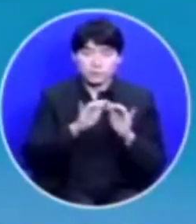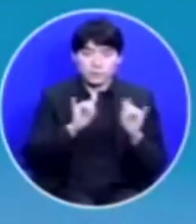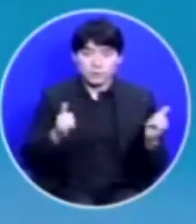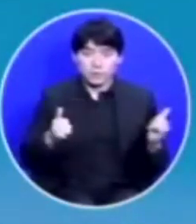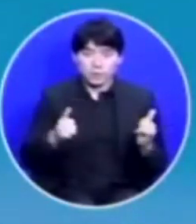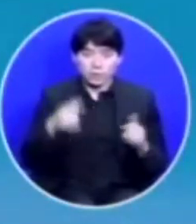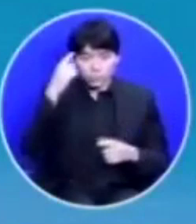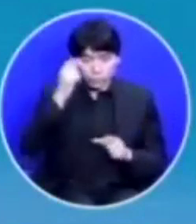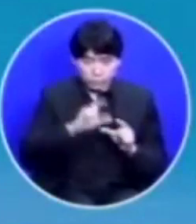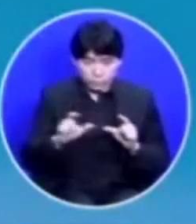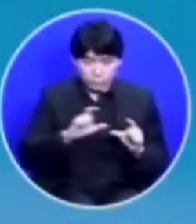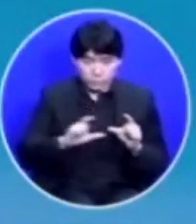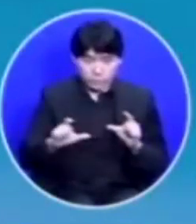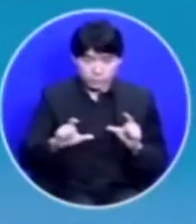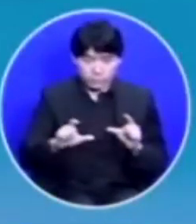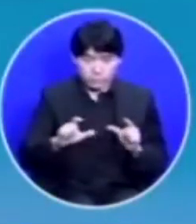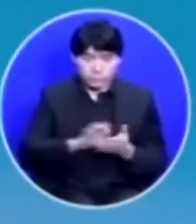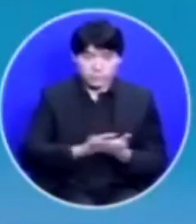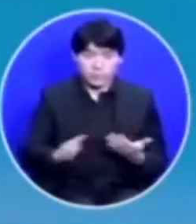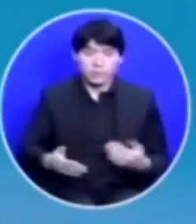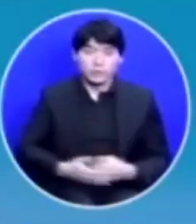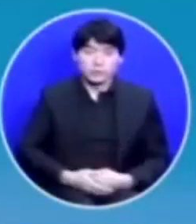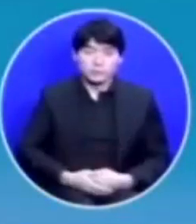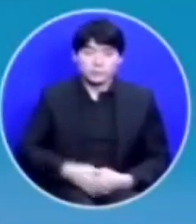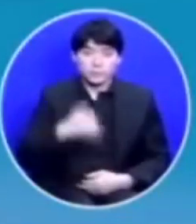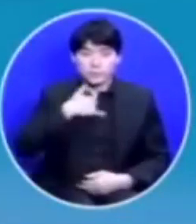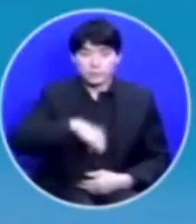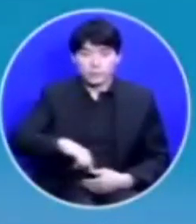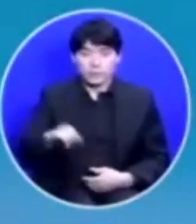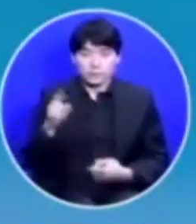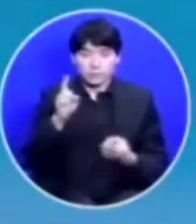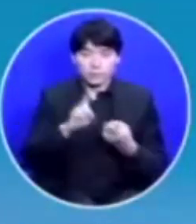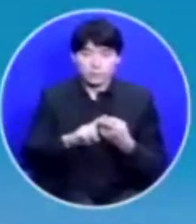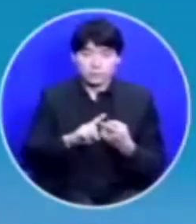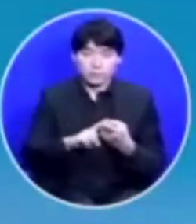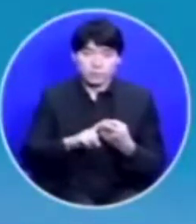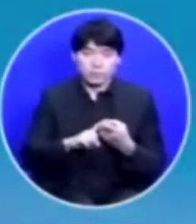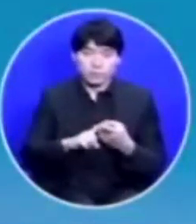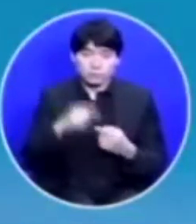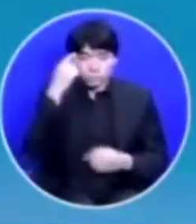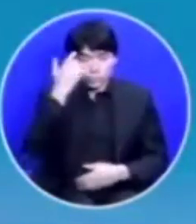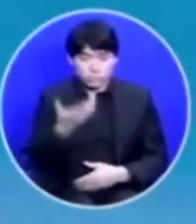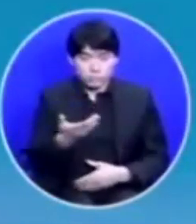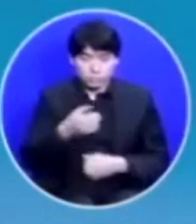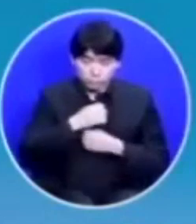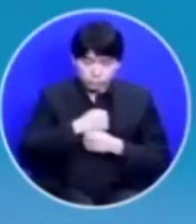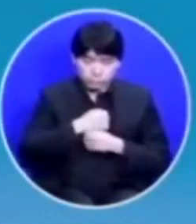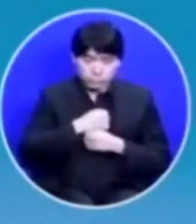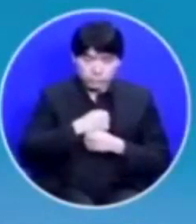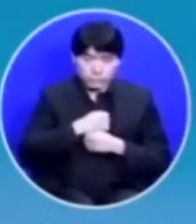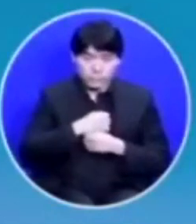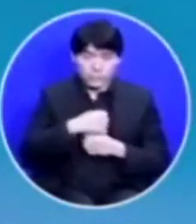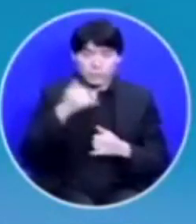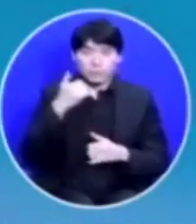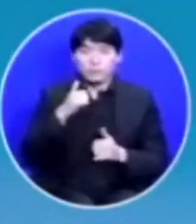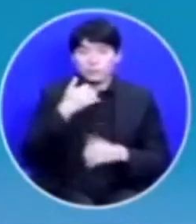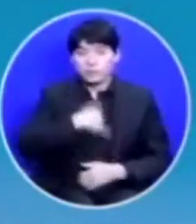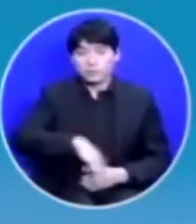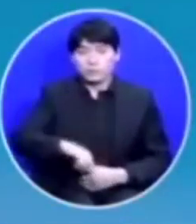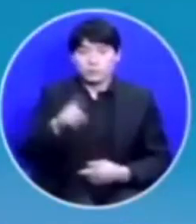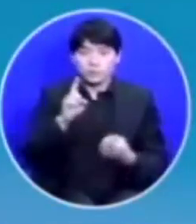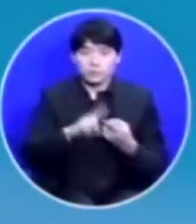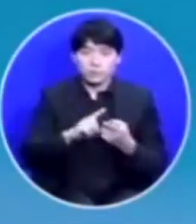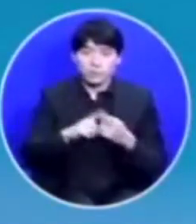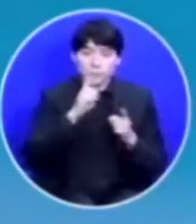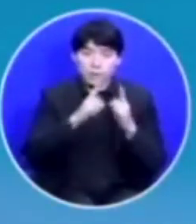합니다 아 자녀들에 대하여 묻기도 조심스럽고 또 자녀들에 대해서 말하기도